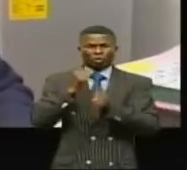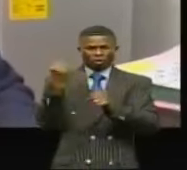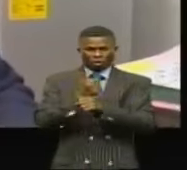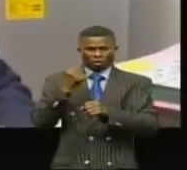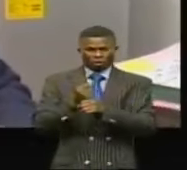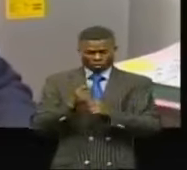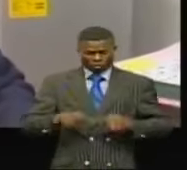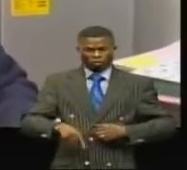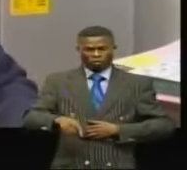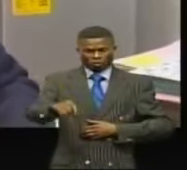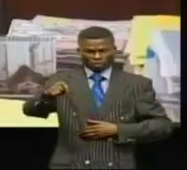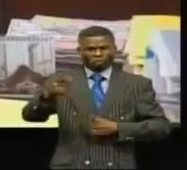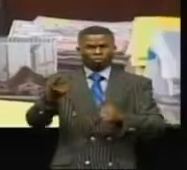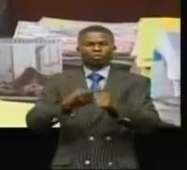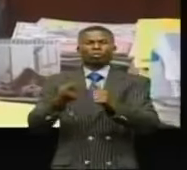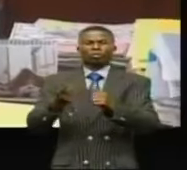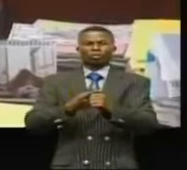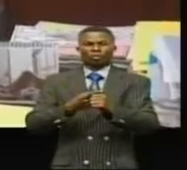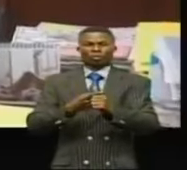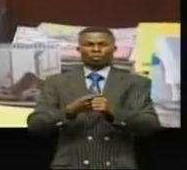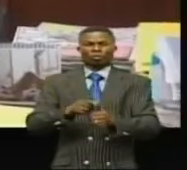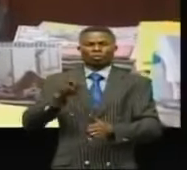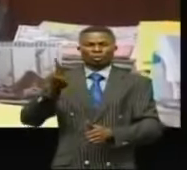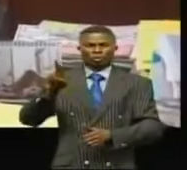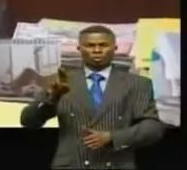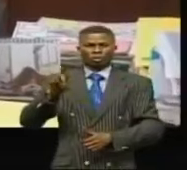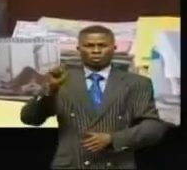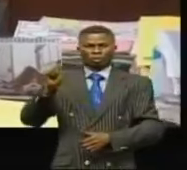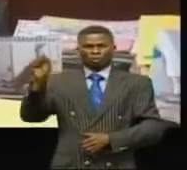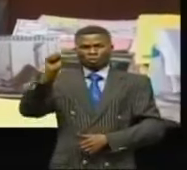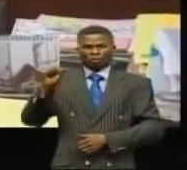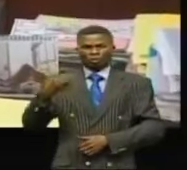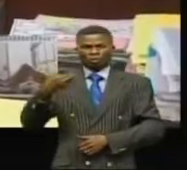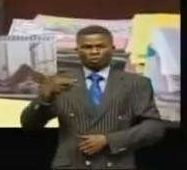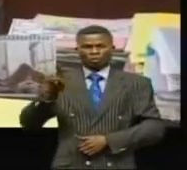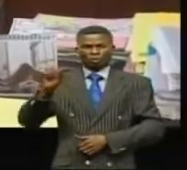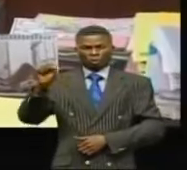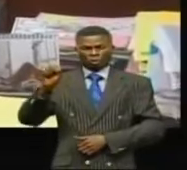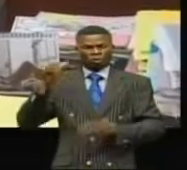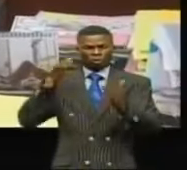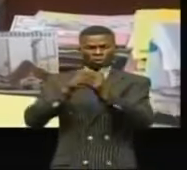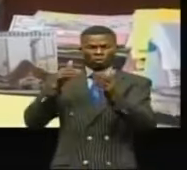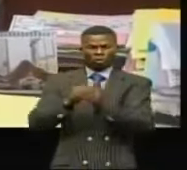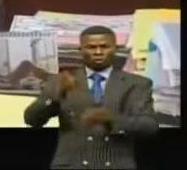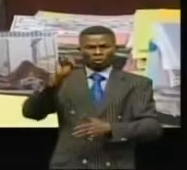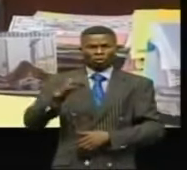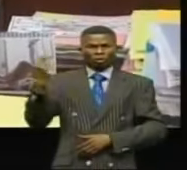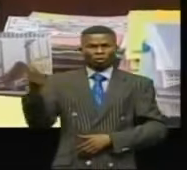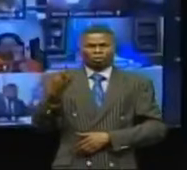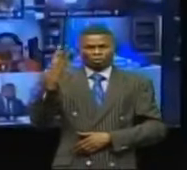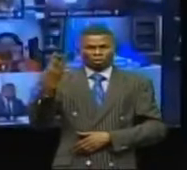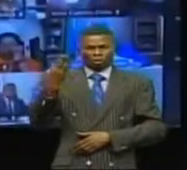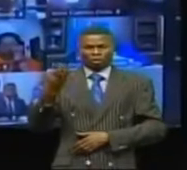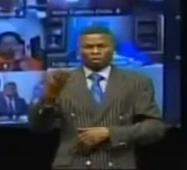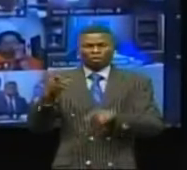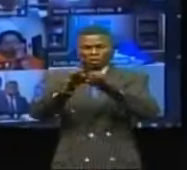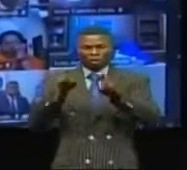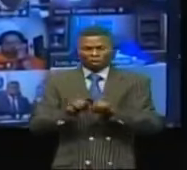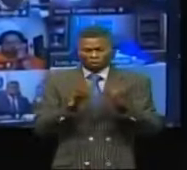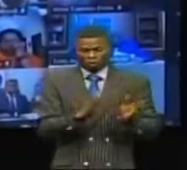cours, particulièrement dans le Rutshuru, marquées par les attaques de la coalition M23-RDF et des